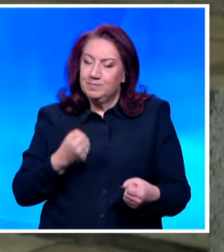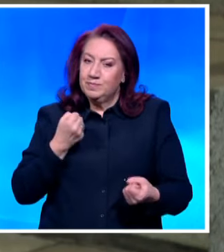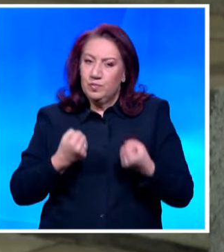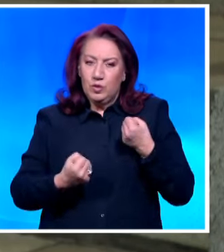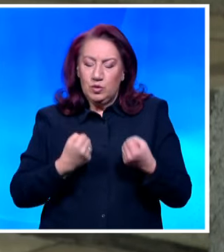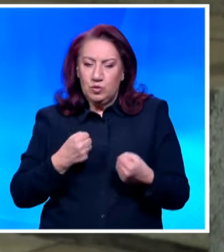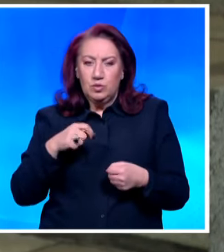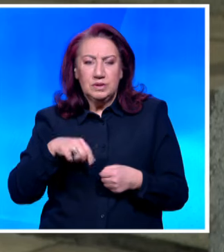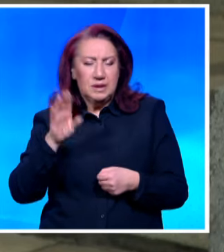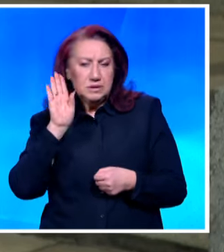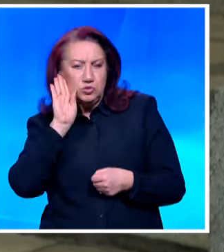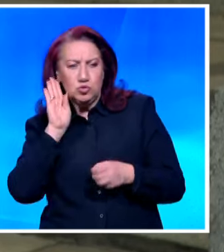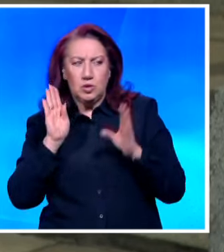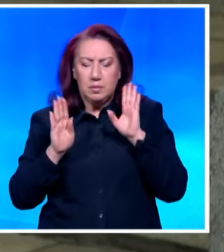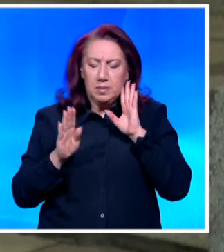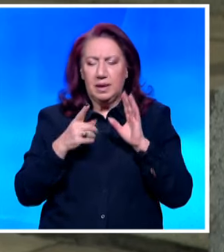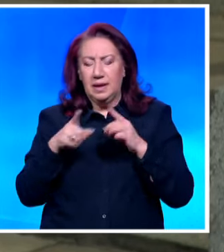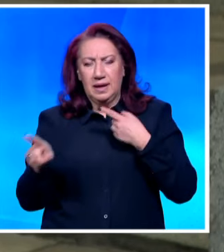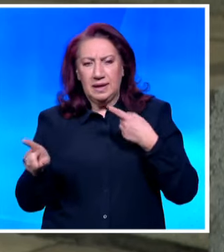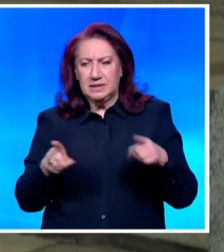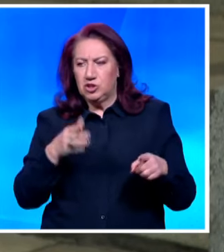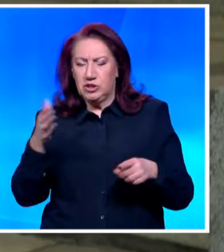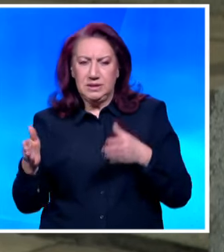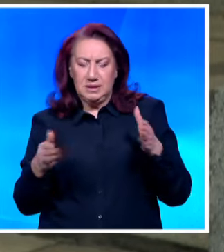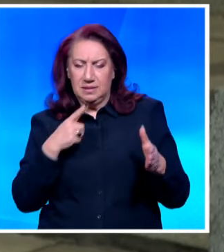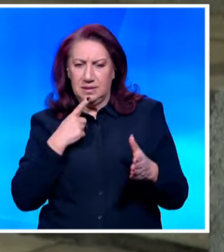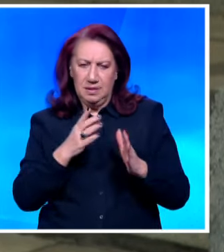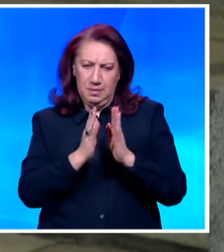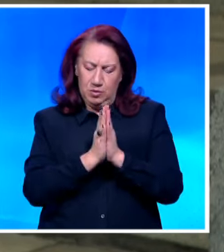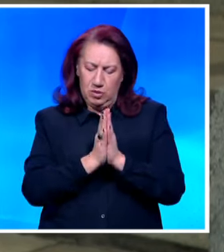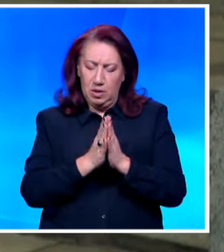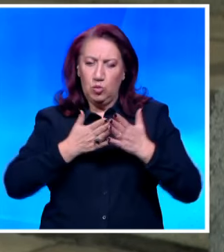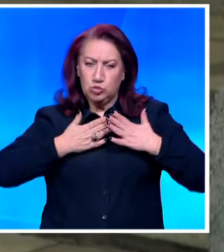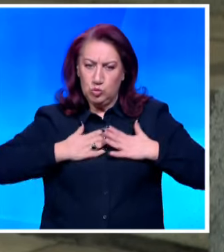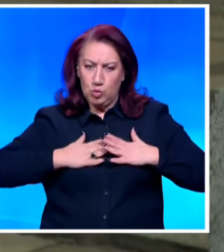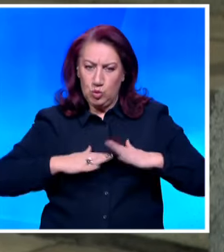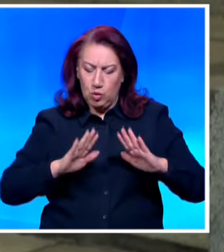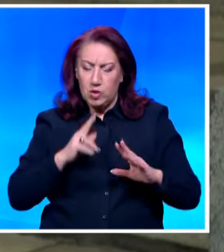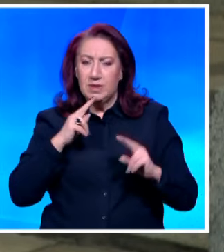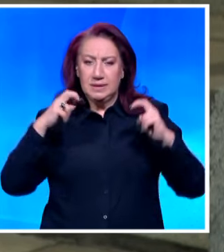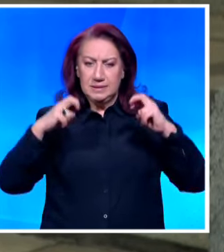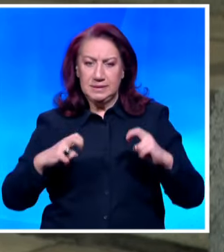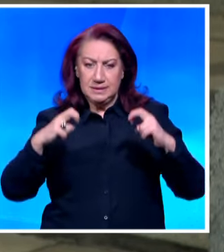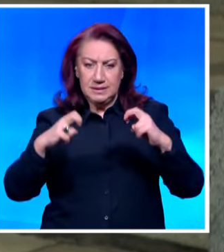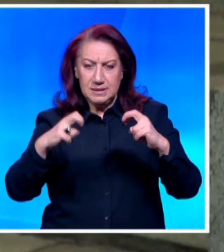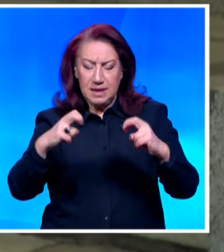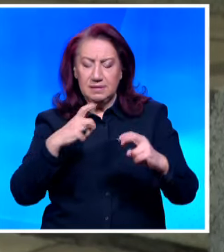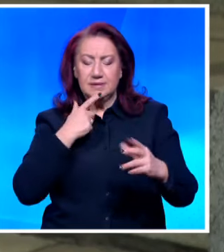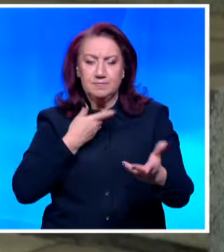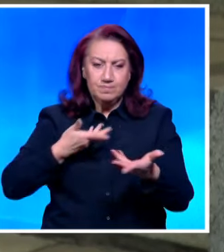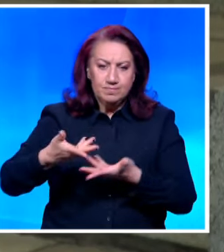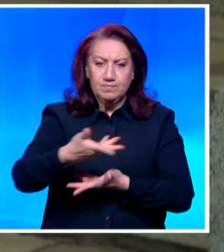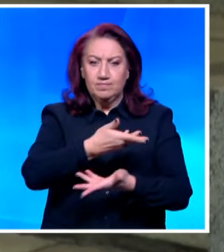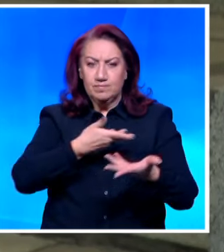призиви от различни страни за успокояване на страстите и сядане на масата на преговорите дали двете